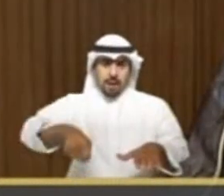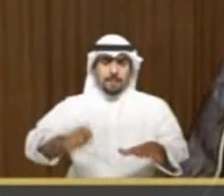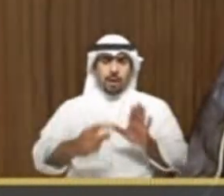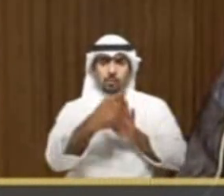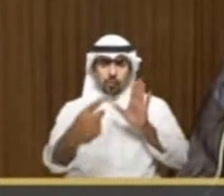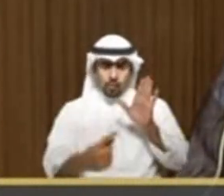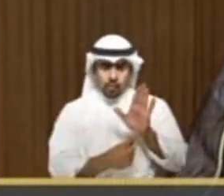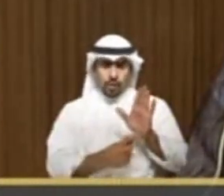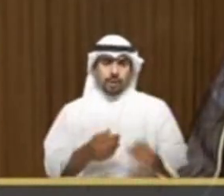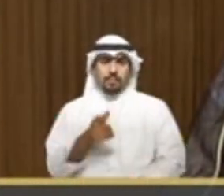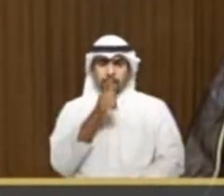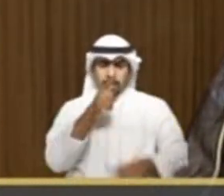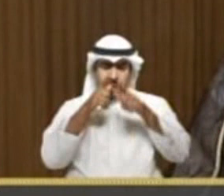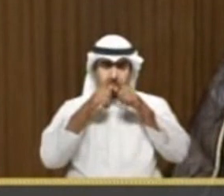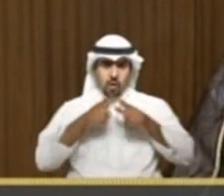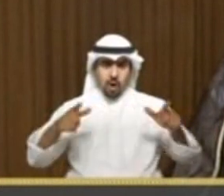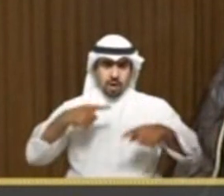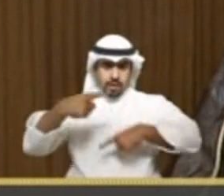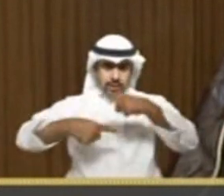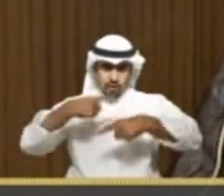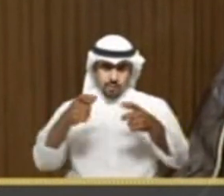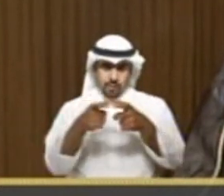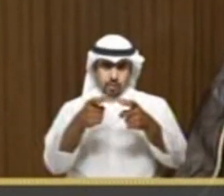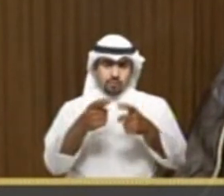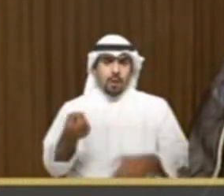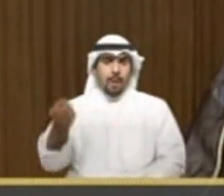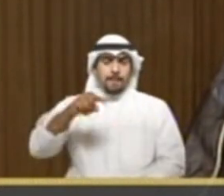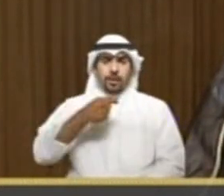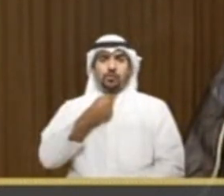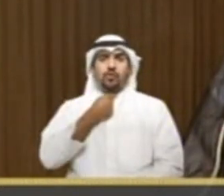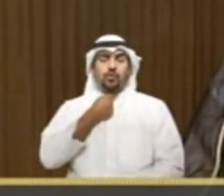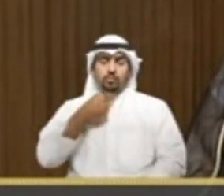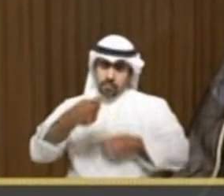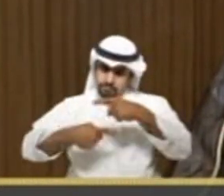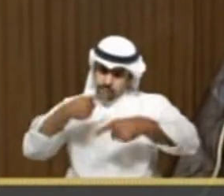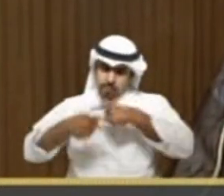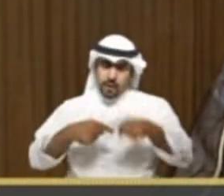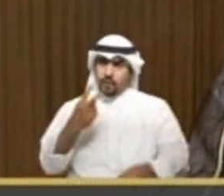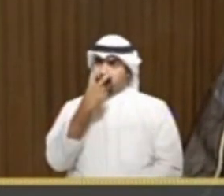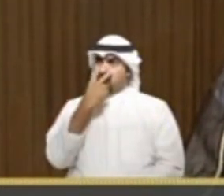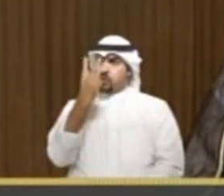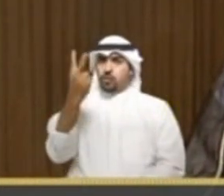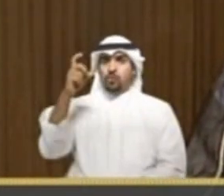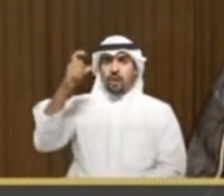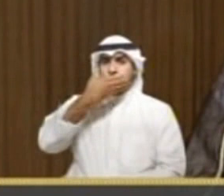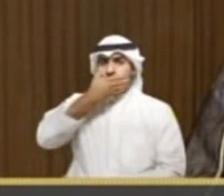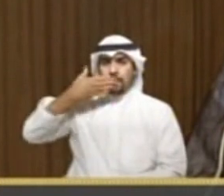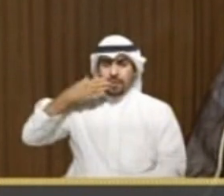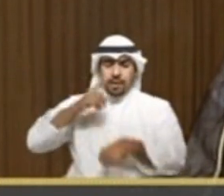التمييز، وقد أعلنت استمرار اجتماعها ليوم غد الجمعة في تمام الساعة